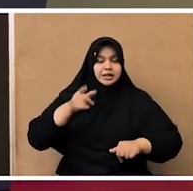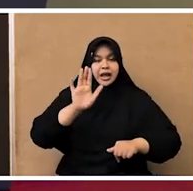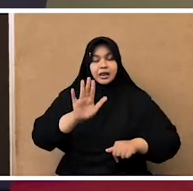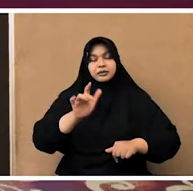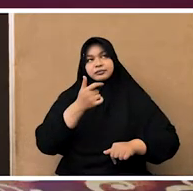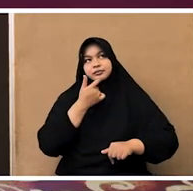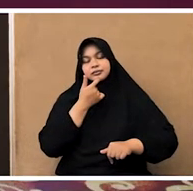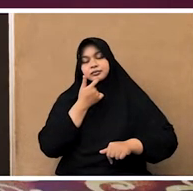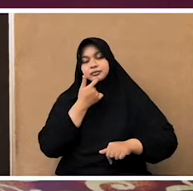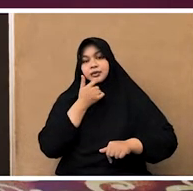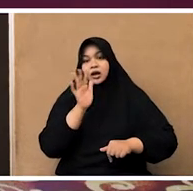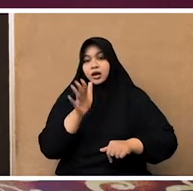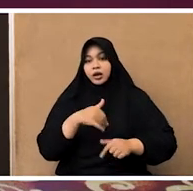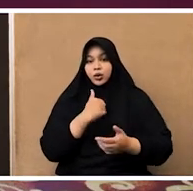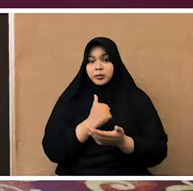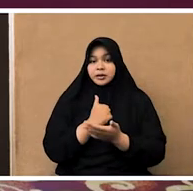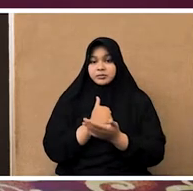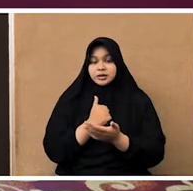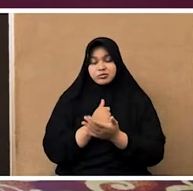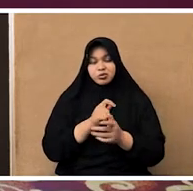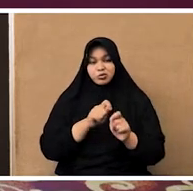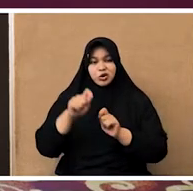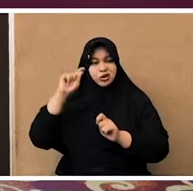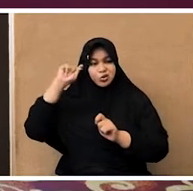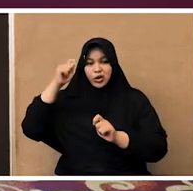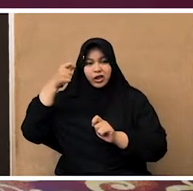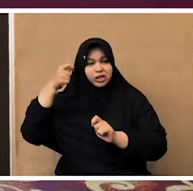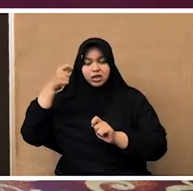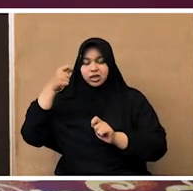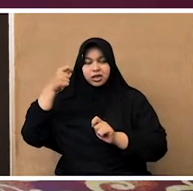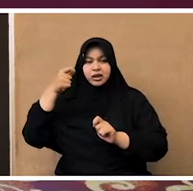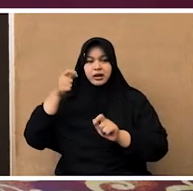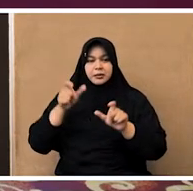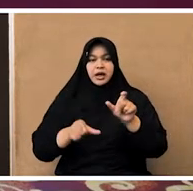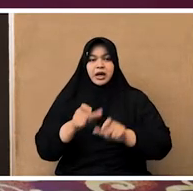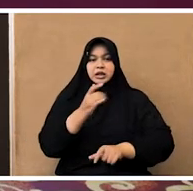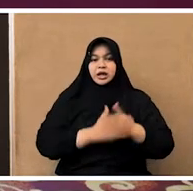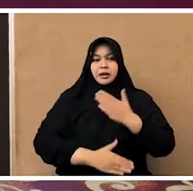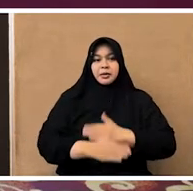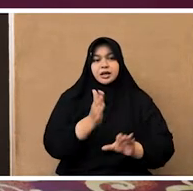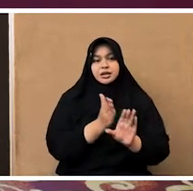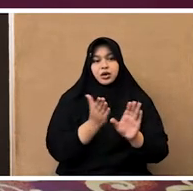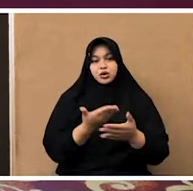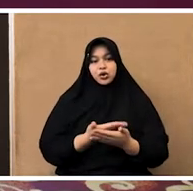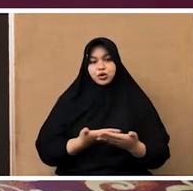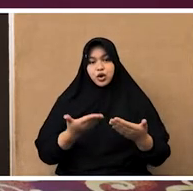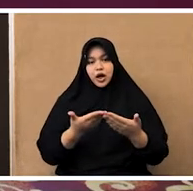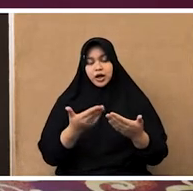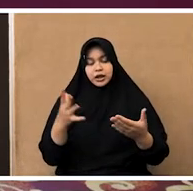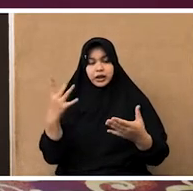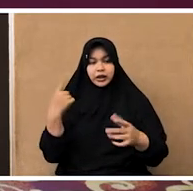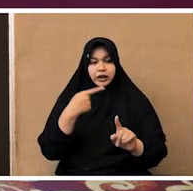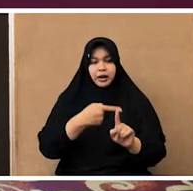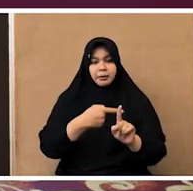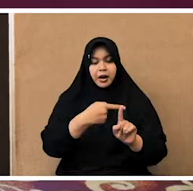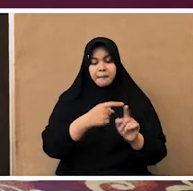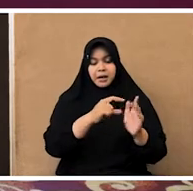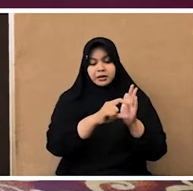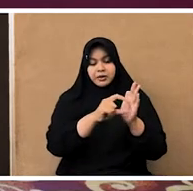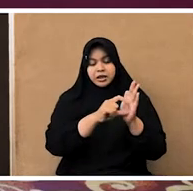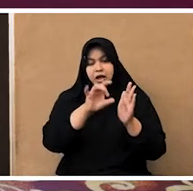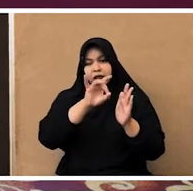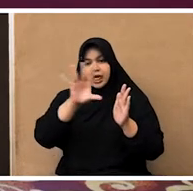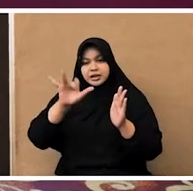eee sangat mempersulit penyandang disabilitas di sosial ke depannya belum lagi ditambah beberapa pasal lain seperti yang tadi